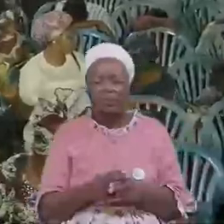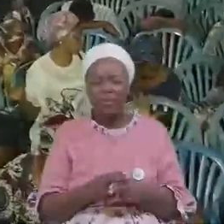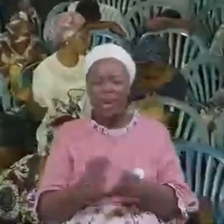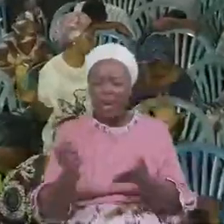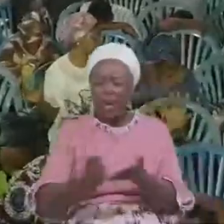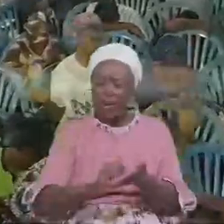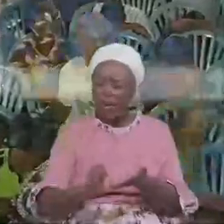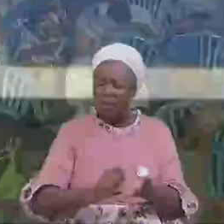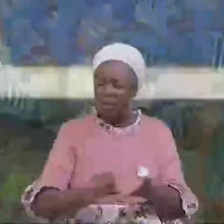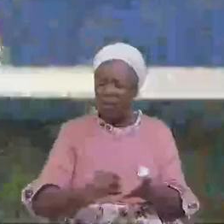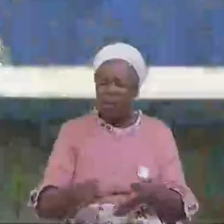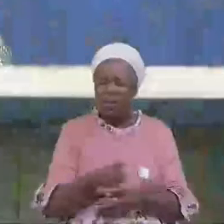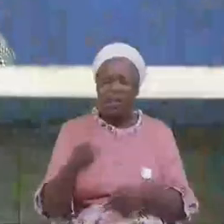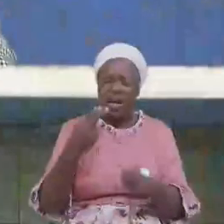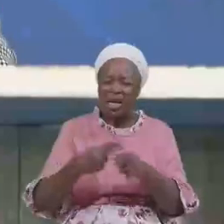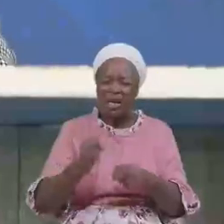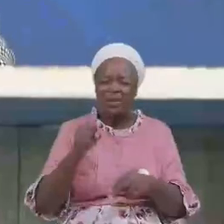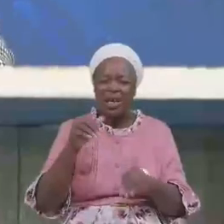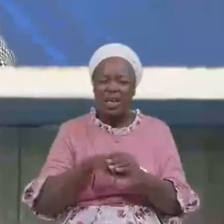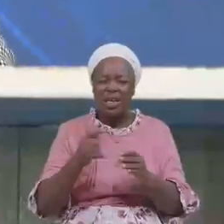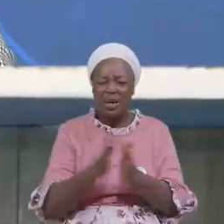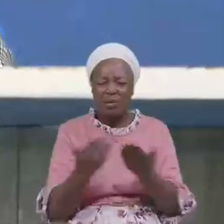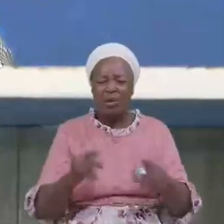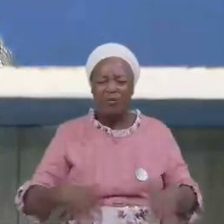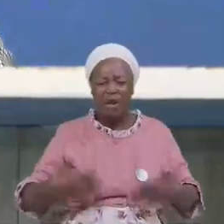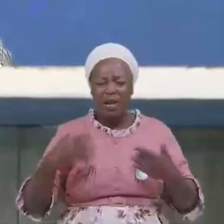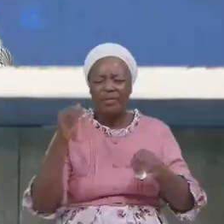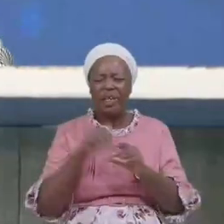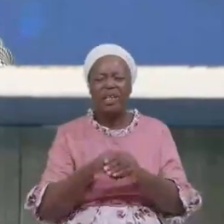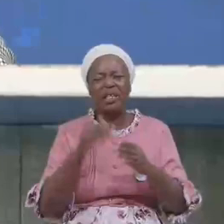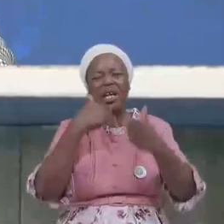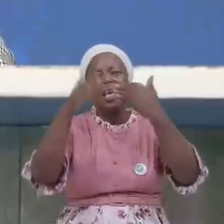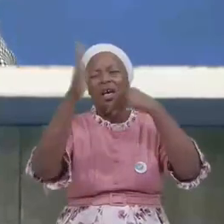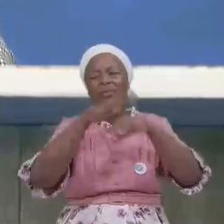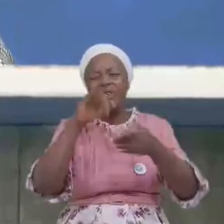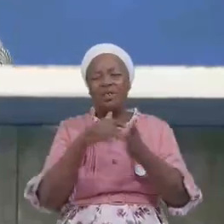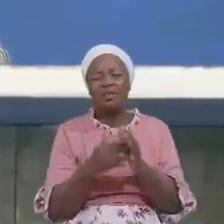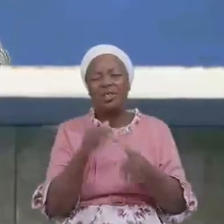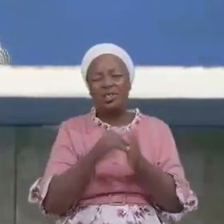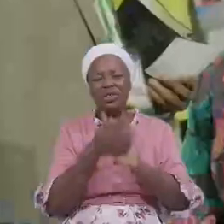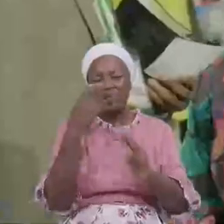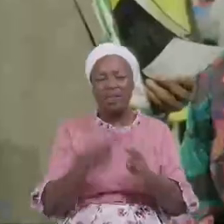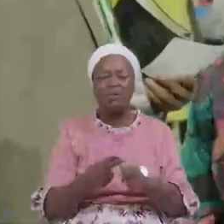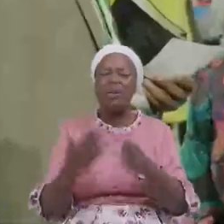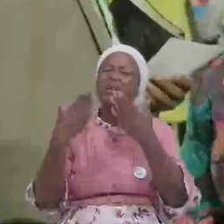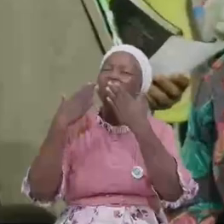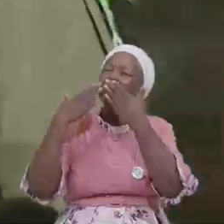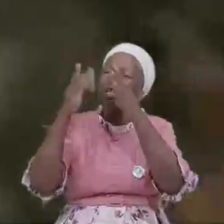Écris leur nom dans le livre de vie au ciel. Merci Seigneur.